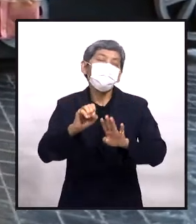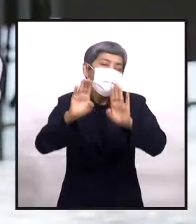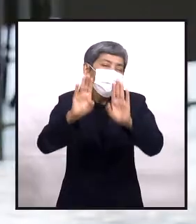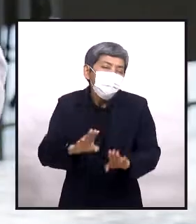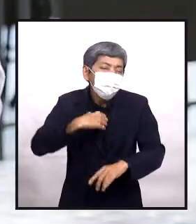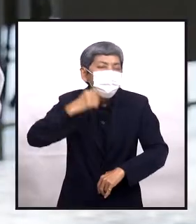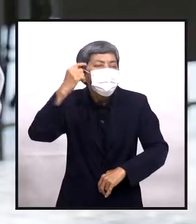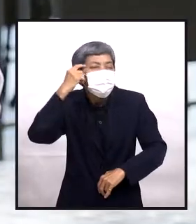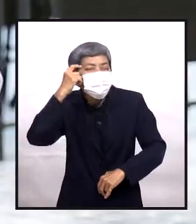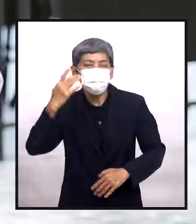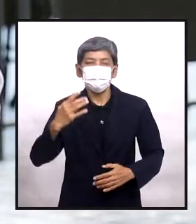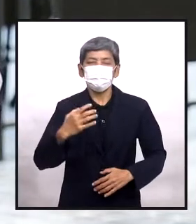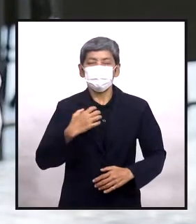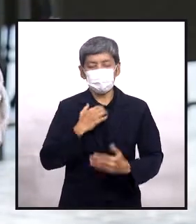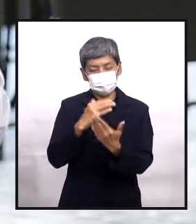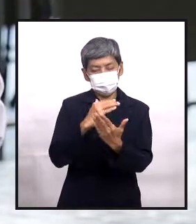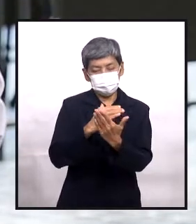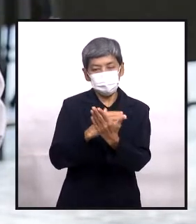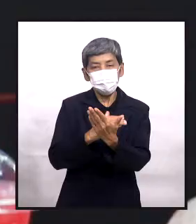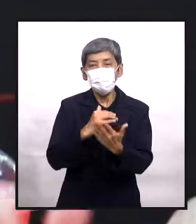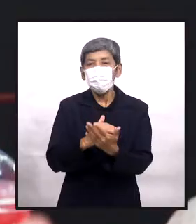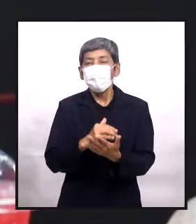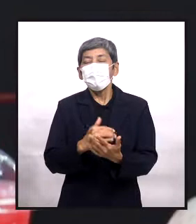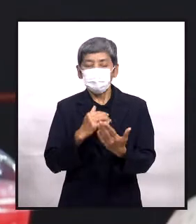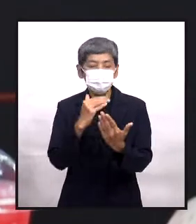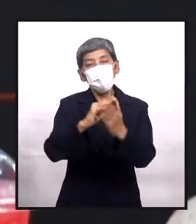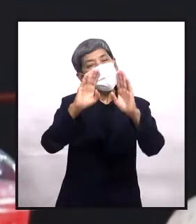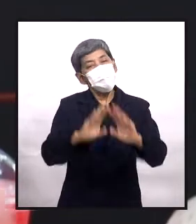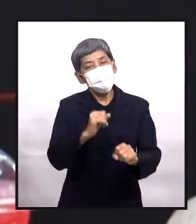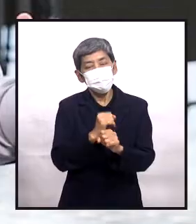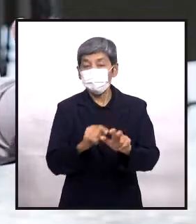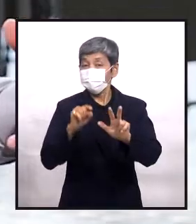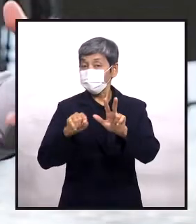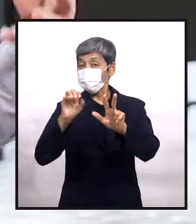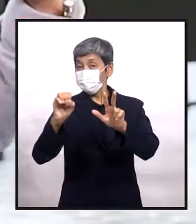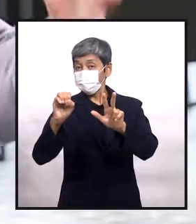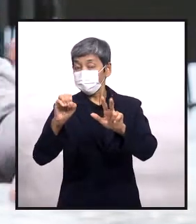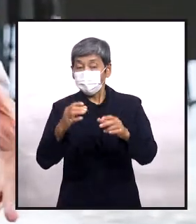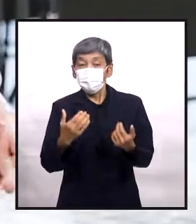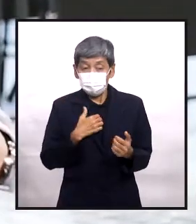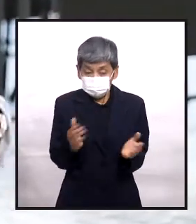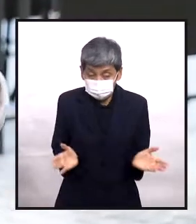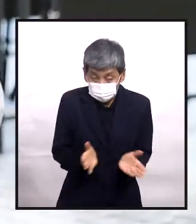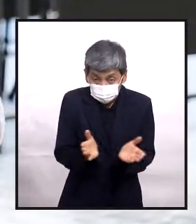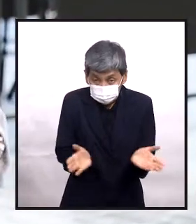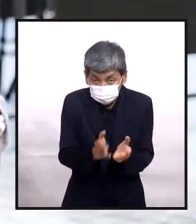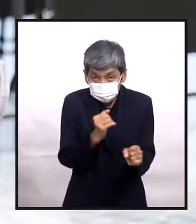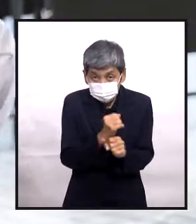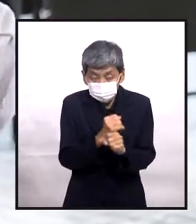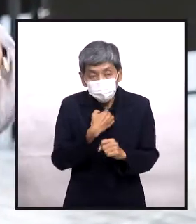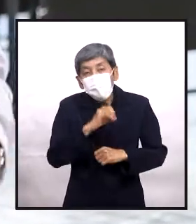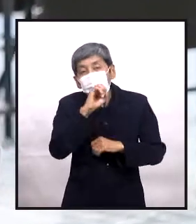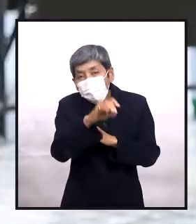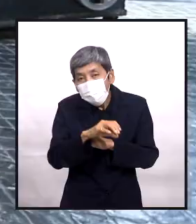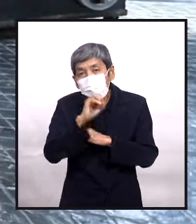ญลักษณ์คนจะขี้เกียจมากขึ้นคนขี้เกียจแม้แต่จะพูดใช้สัญลักษณ์ทานอย่างแต่ก่อน 3.0 เราสนับสนุนพรรคไหนเนี่ยเราต้องไป